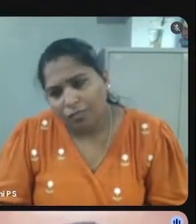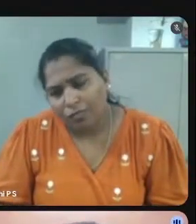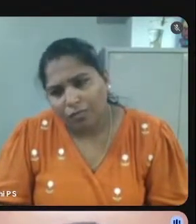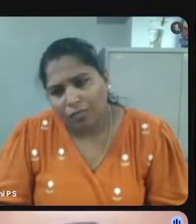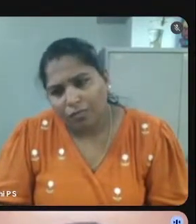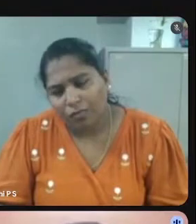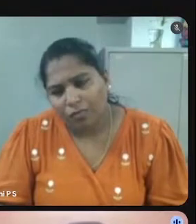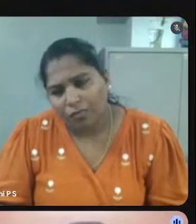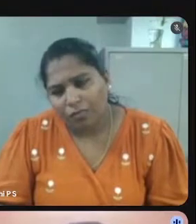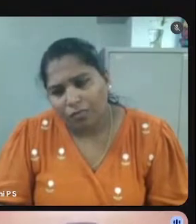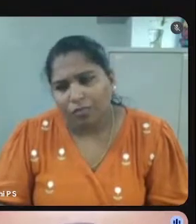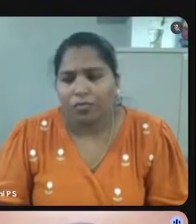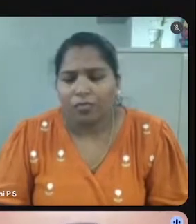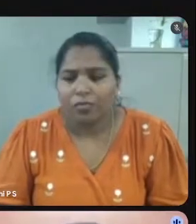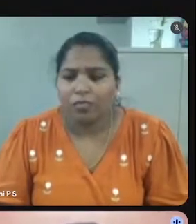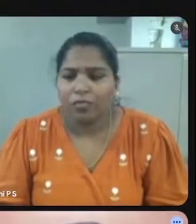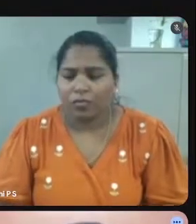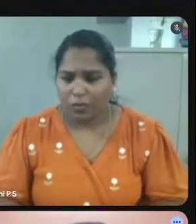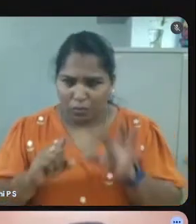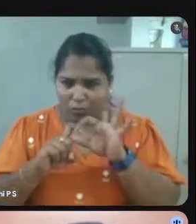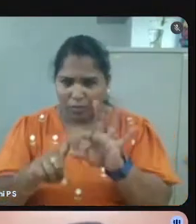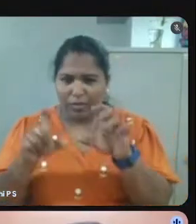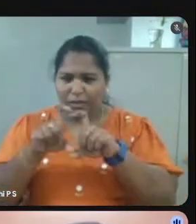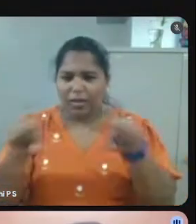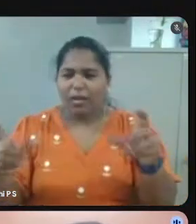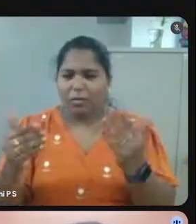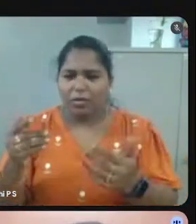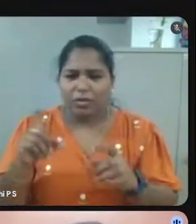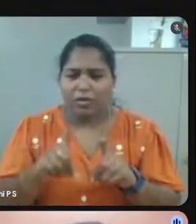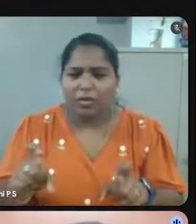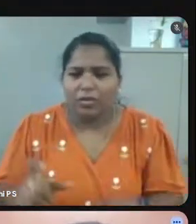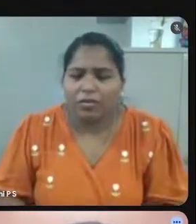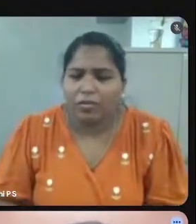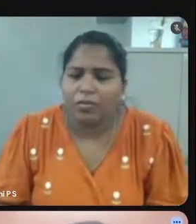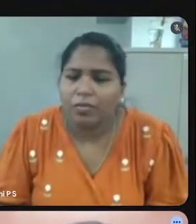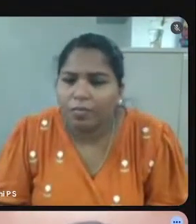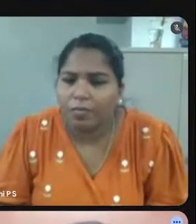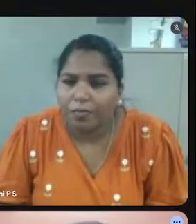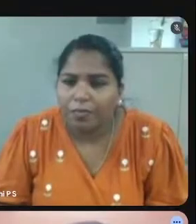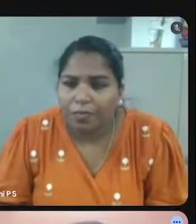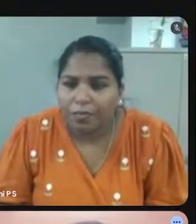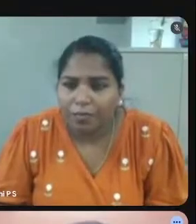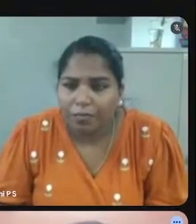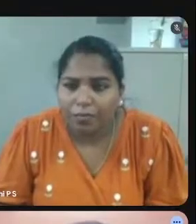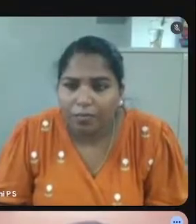ക്ലിയർ ആകുന്നില്ല, കുറച്ചുകൂടെ ക്ലിയർ ആയിട്ട് പറയാൻ പറ്റുമോ? ഹെഡ്ഫോൺസ് എന്തെങ്കിലും വെച്ച് ക്ലിയർ ആവുമായിരിക്കും.